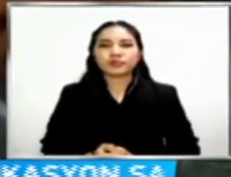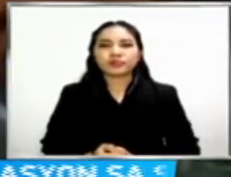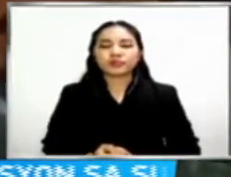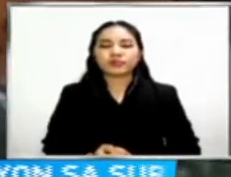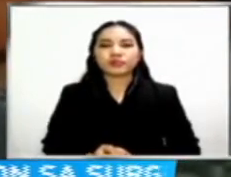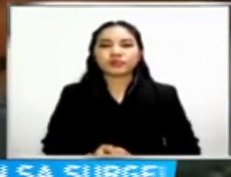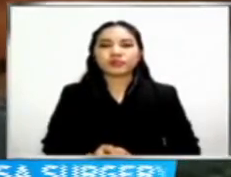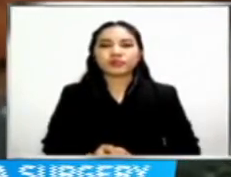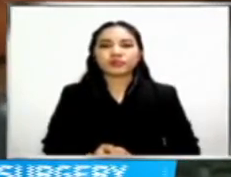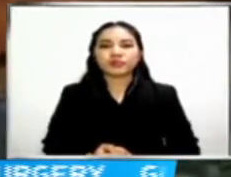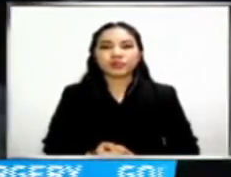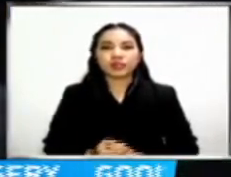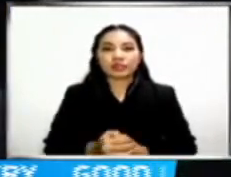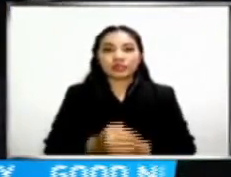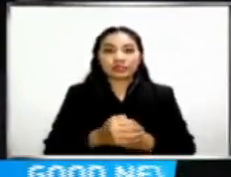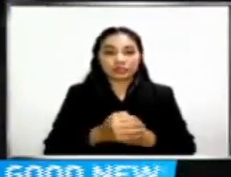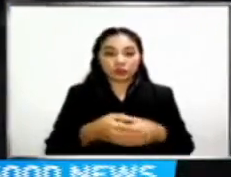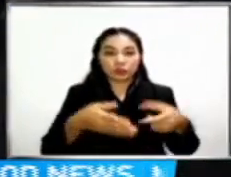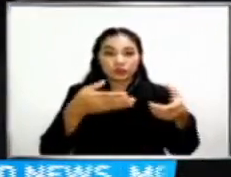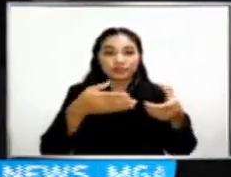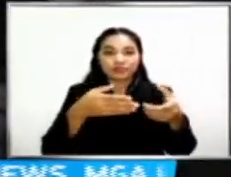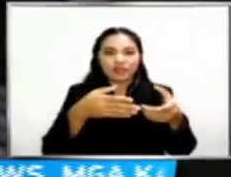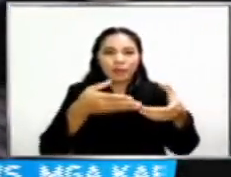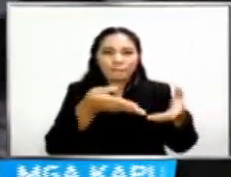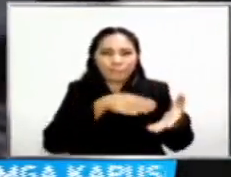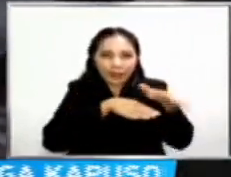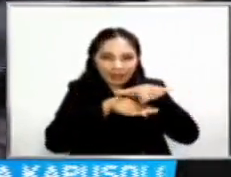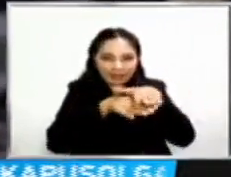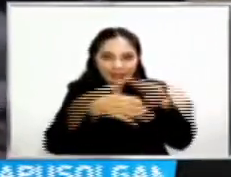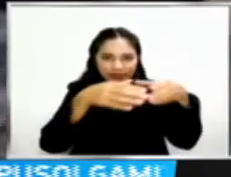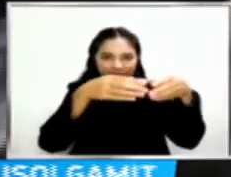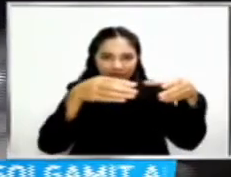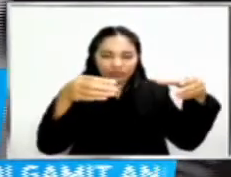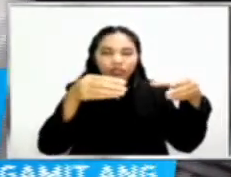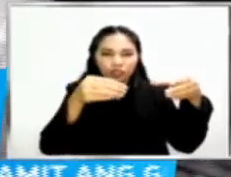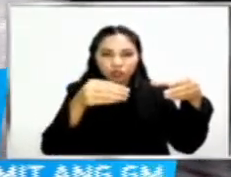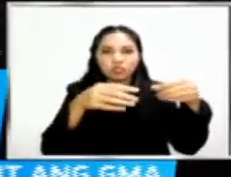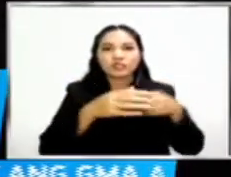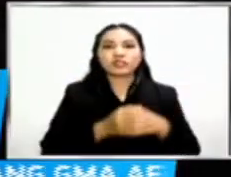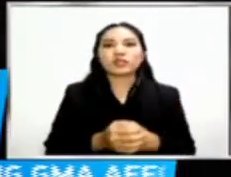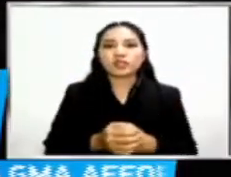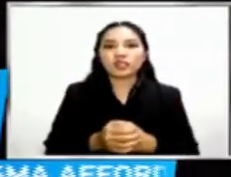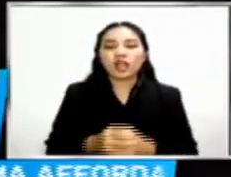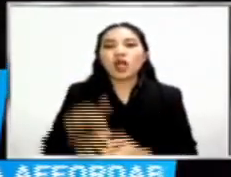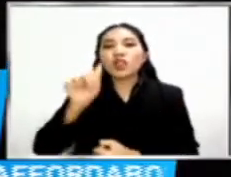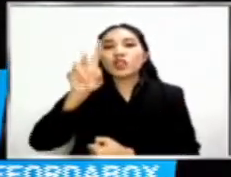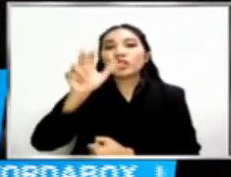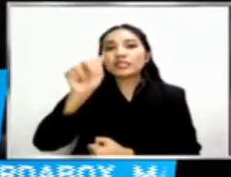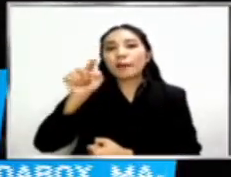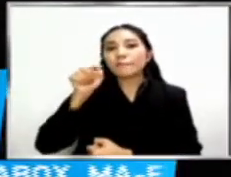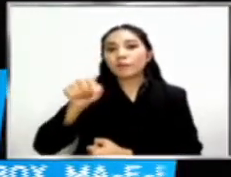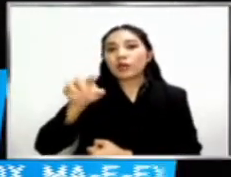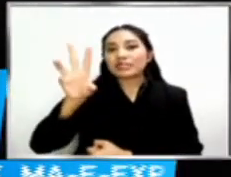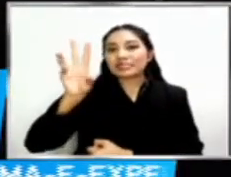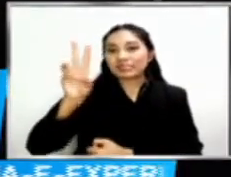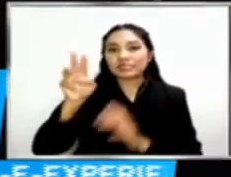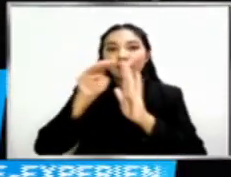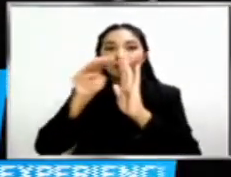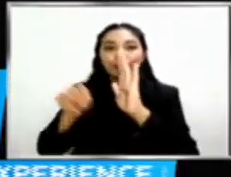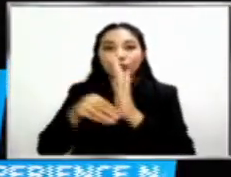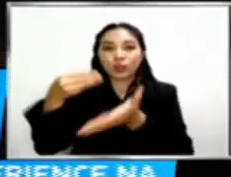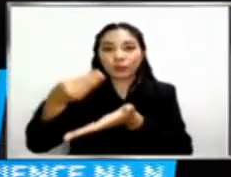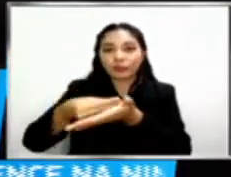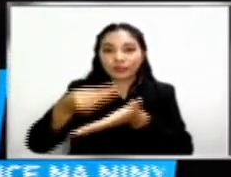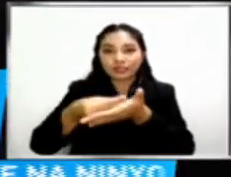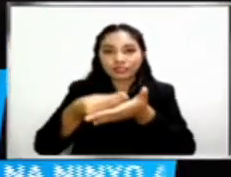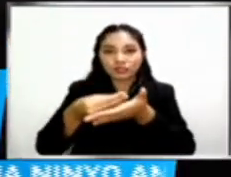Nakabalot sa Chinese tea bag ang 2 kilo ng shabu na nasa 13.6 billion pesos. Arestado si Edgar Phil Sakilan alias